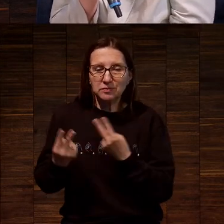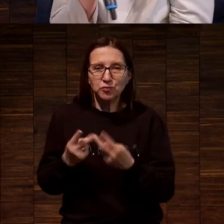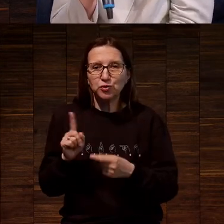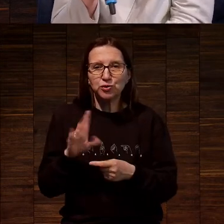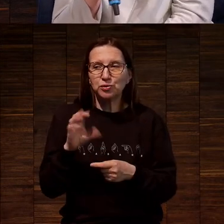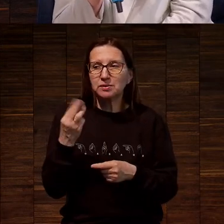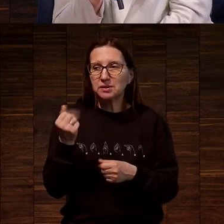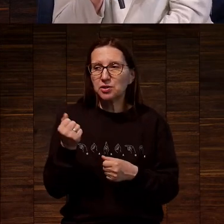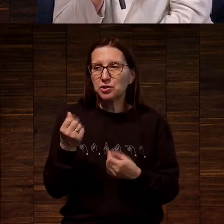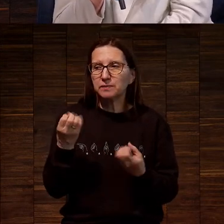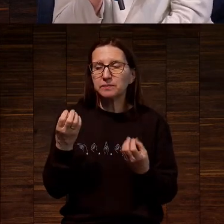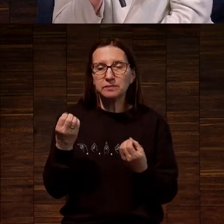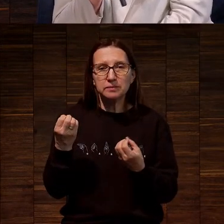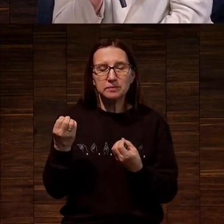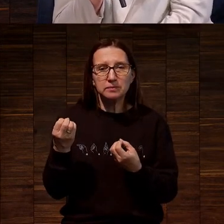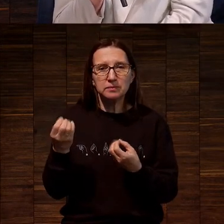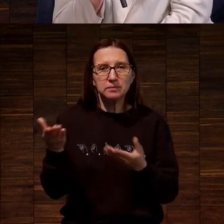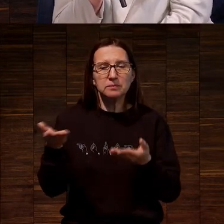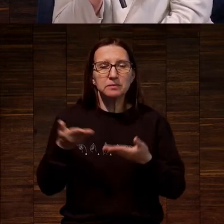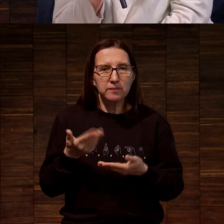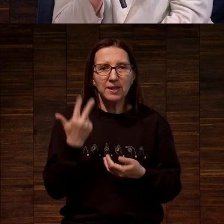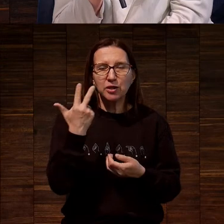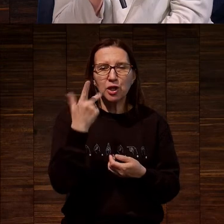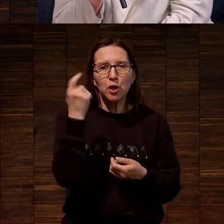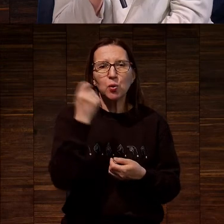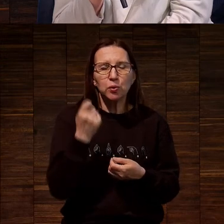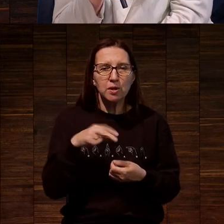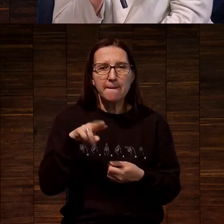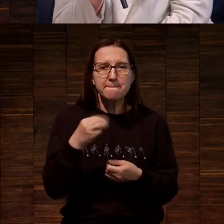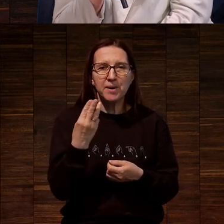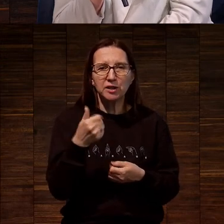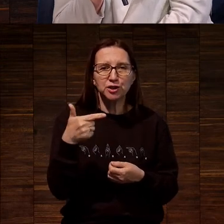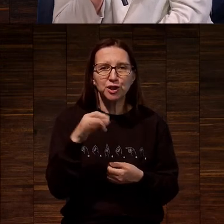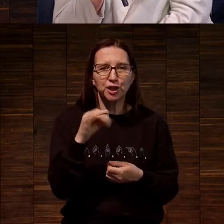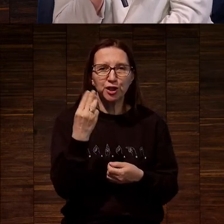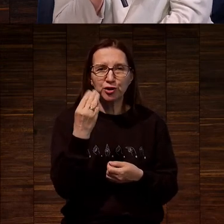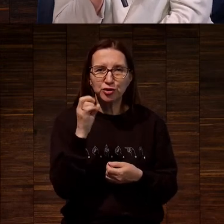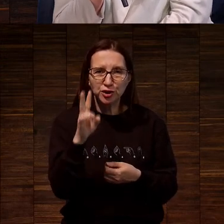что Саша привлекла еще троих художников. Пашу Гришина,